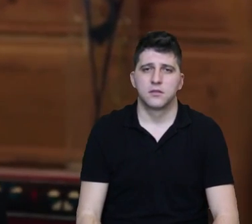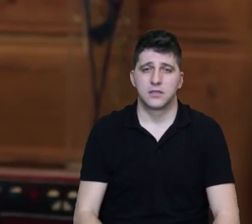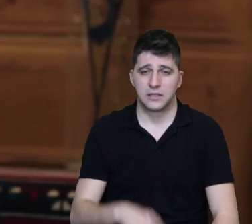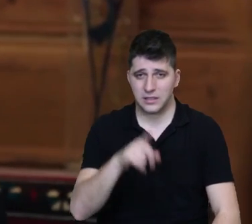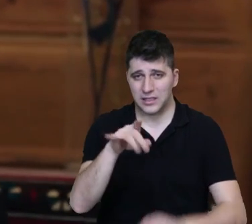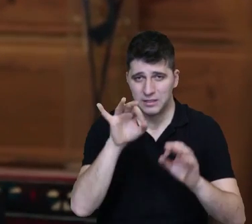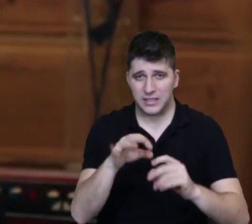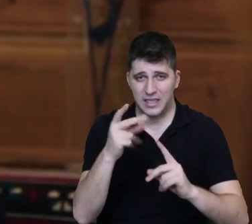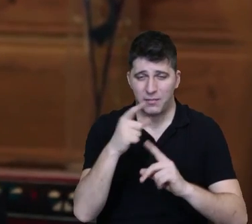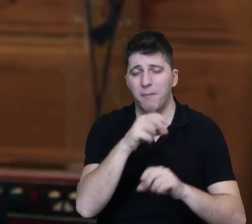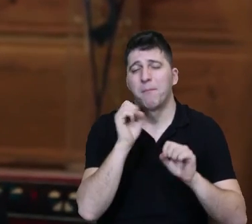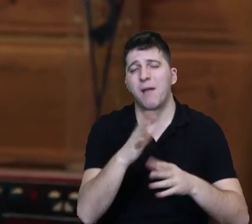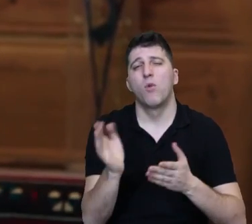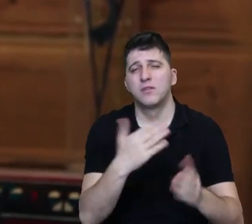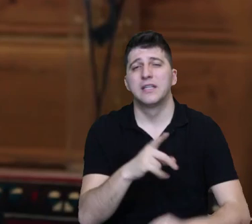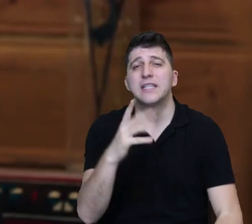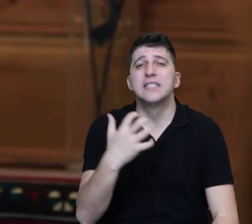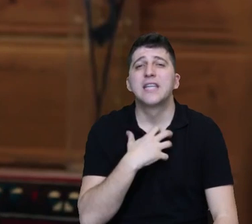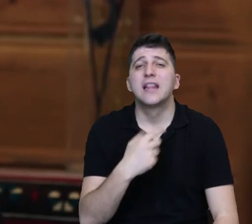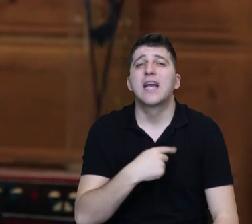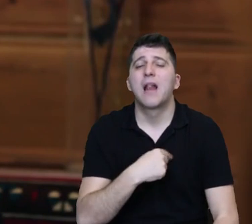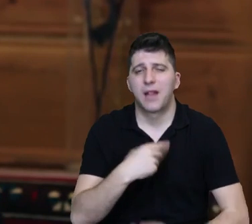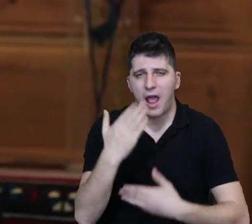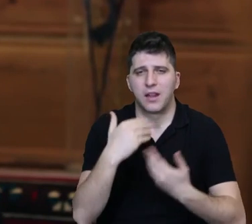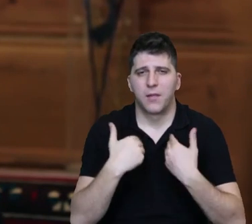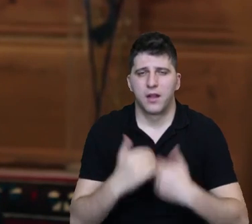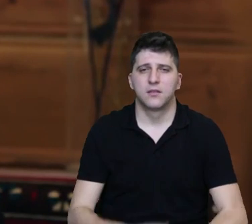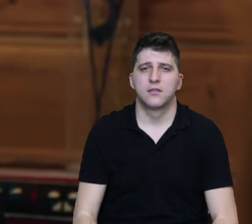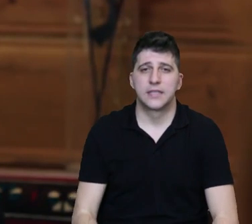Sen şimdi İbrahim'i falan bırak da kendi kalbinden bahset bana.